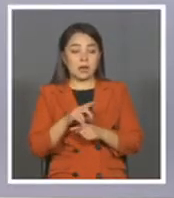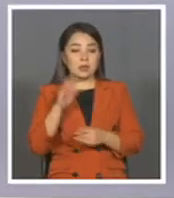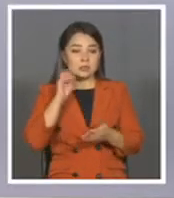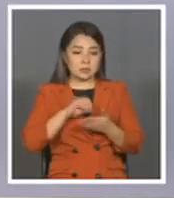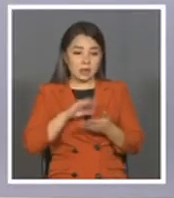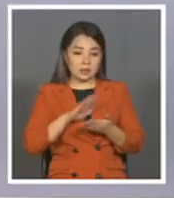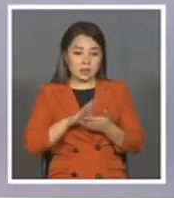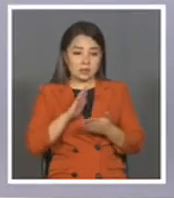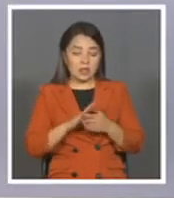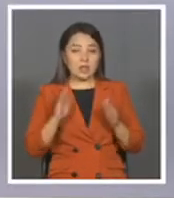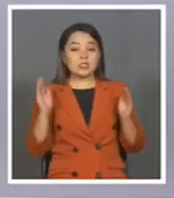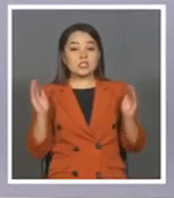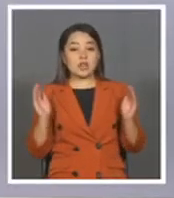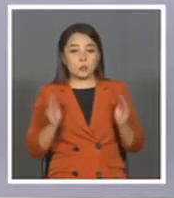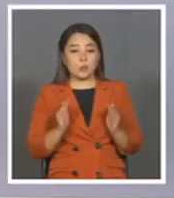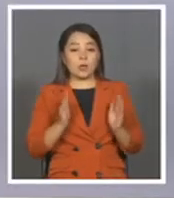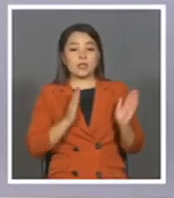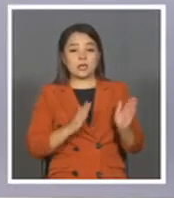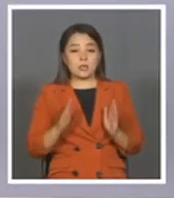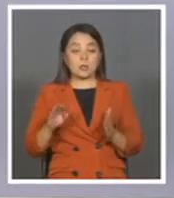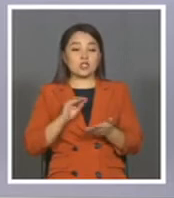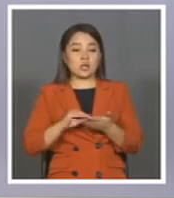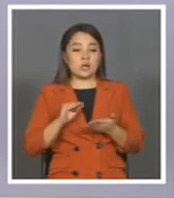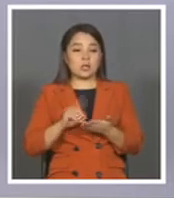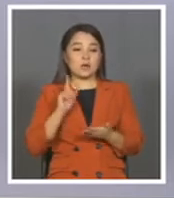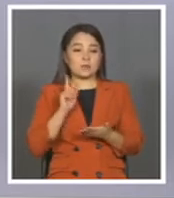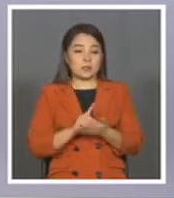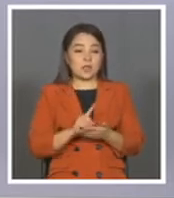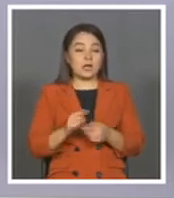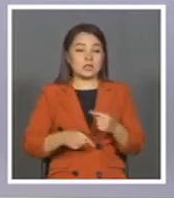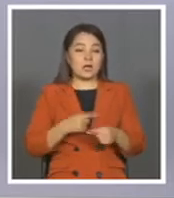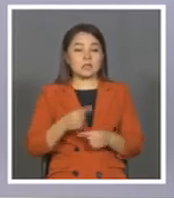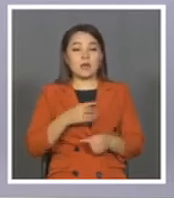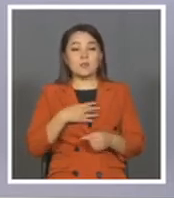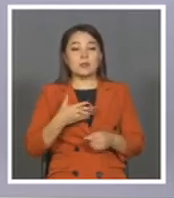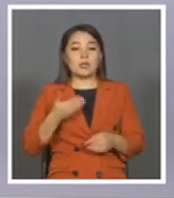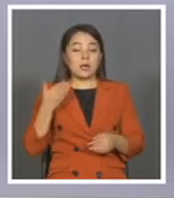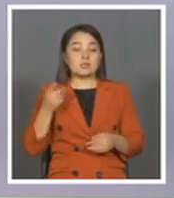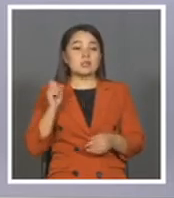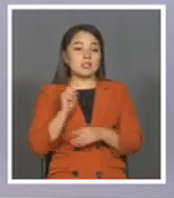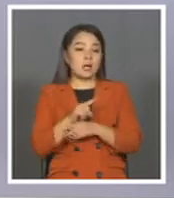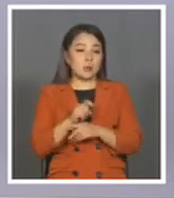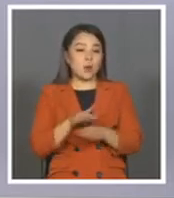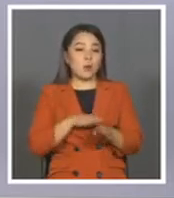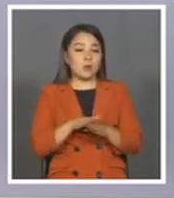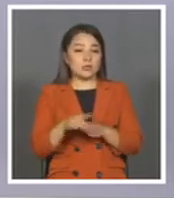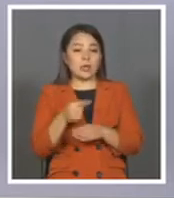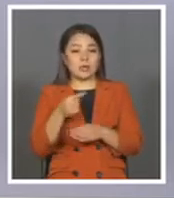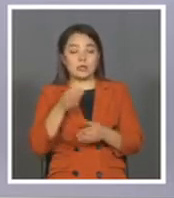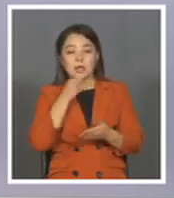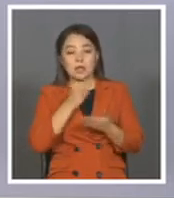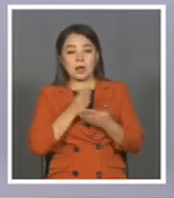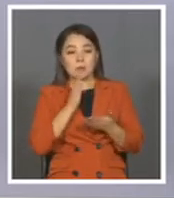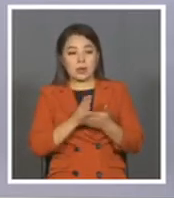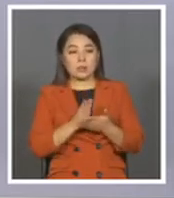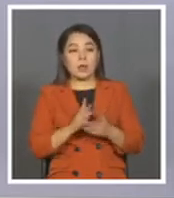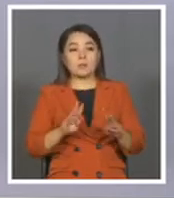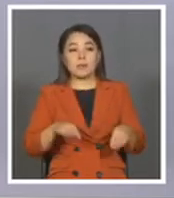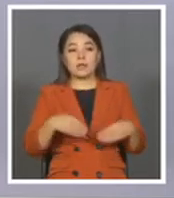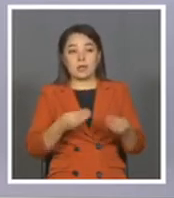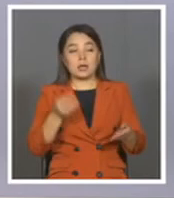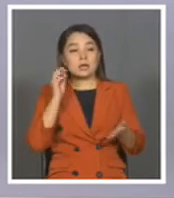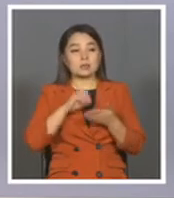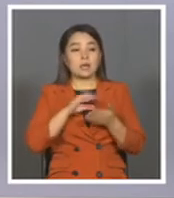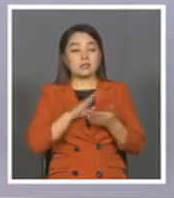сандарды кему ретімен жазыңыз. Яғни біз бұл жерде алдыңғы тапсырмаға керісінше тапсырманы орындаймыз. Демек, берілген